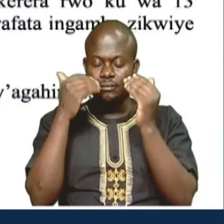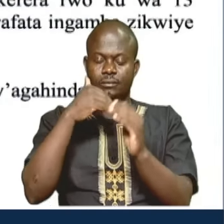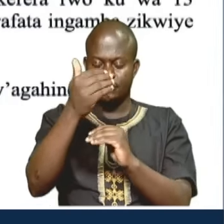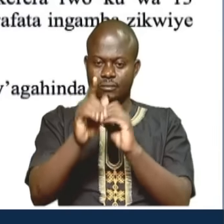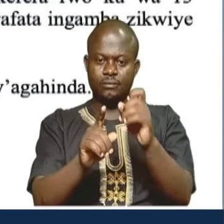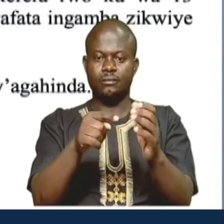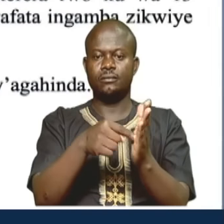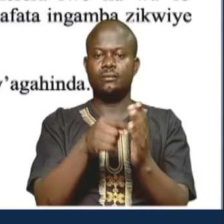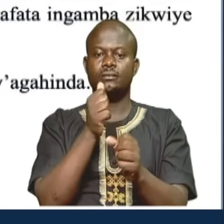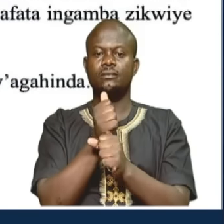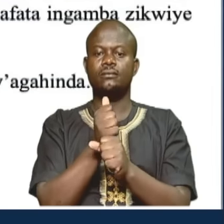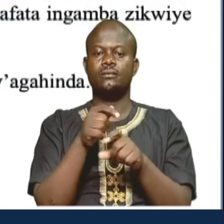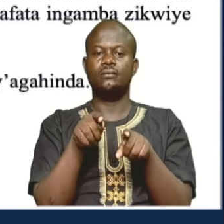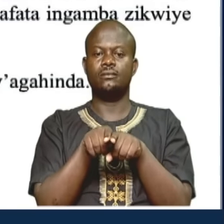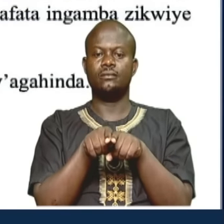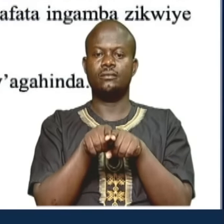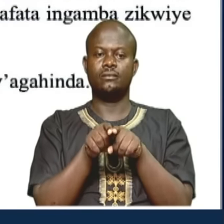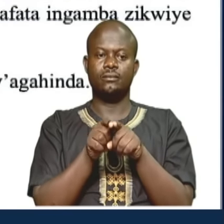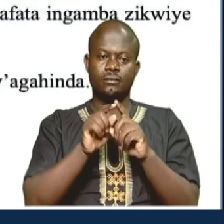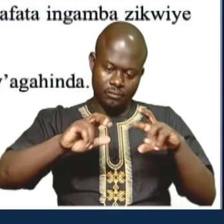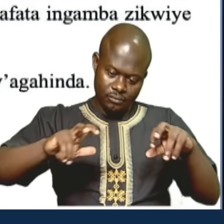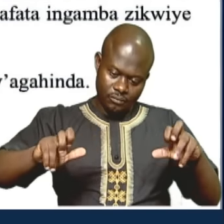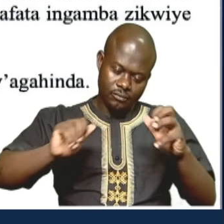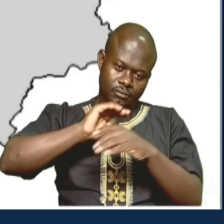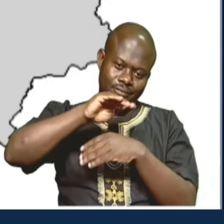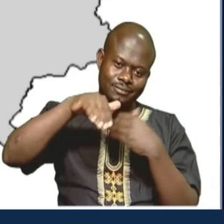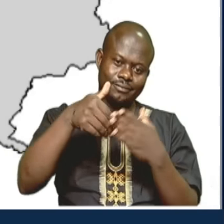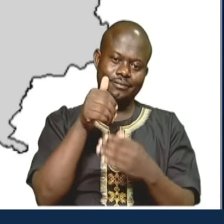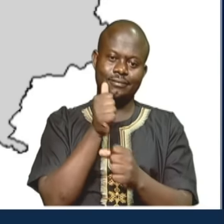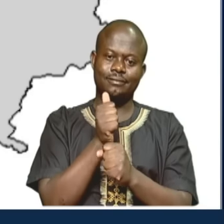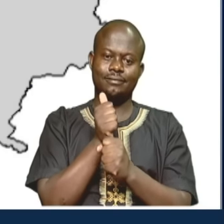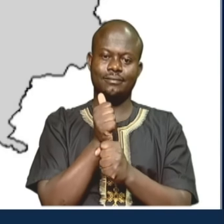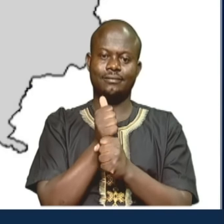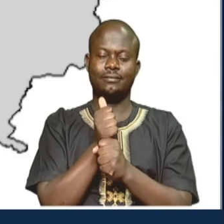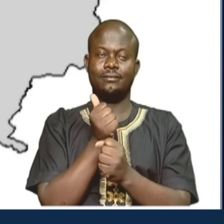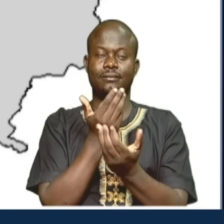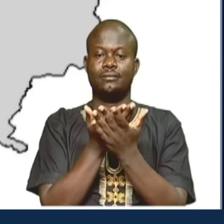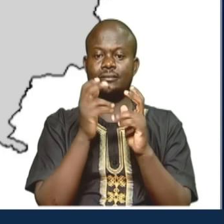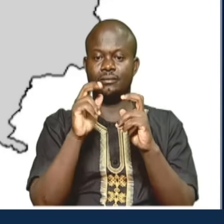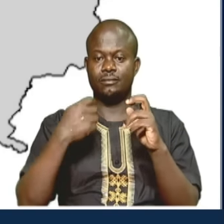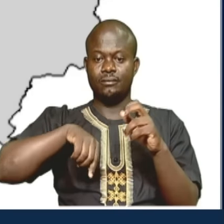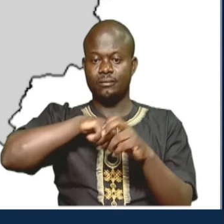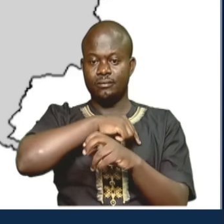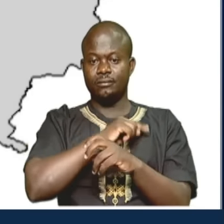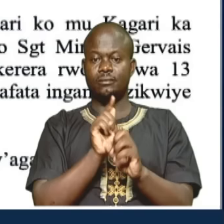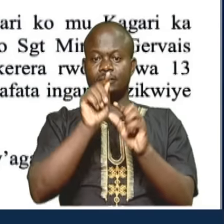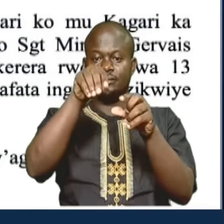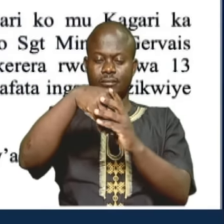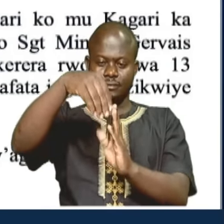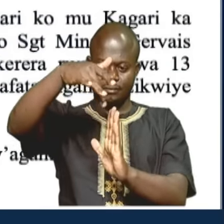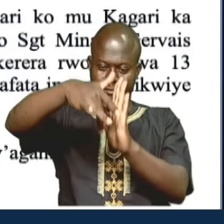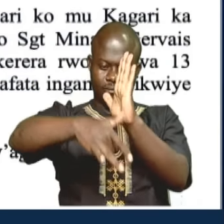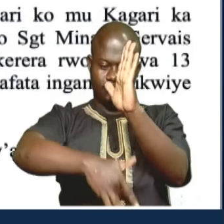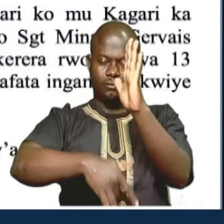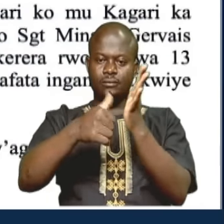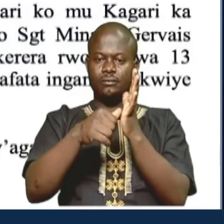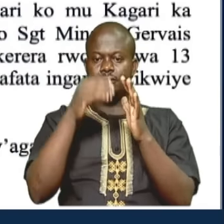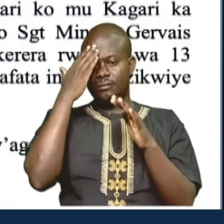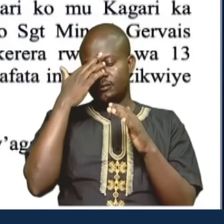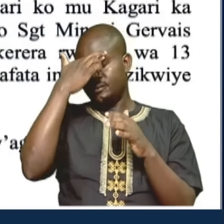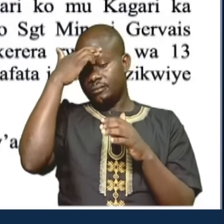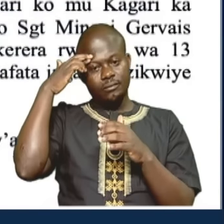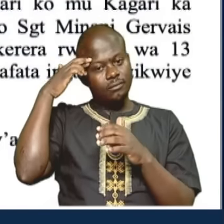yakoze, nk'uko investigation zose zikorwa. Birasaba ko tujya mu mizi y'ikibazo tukamenya